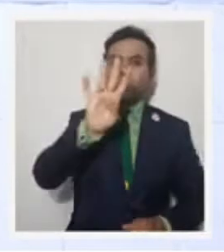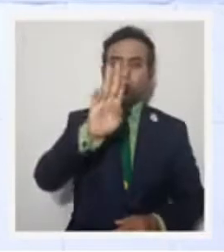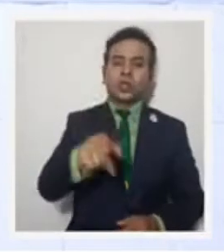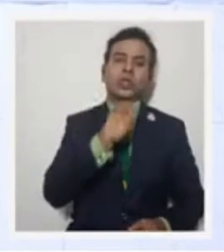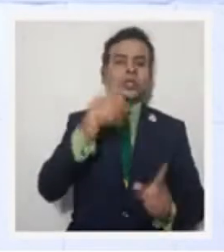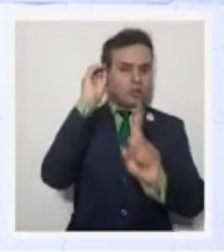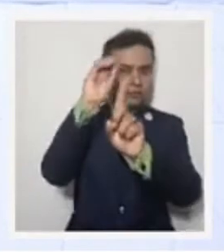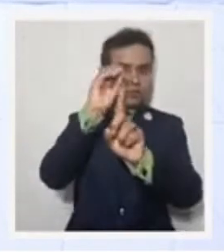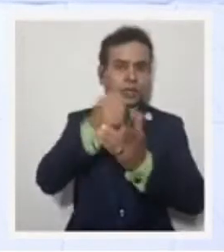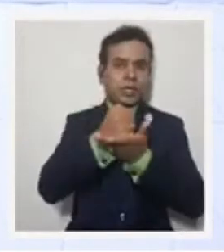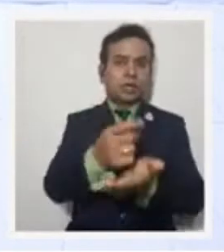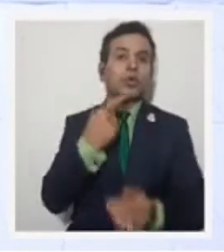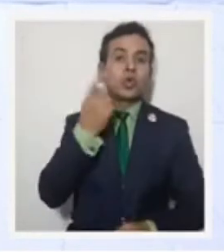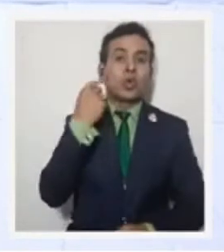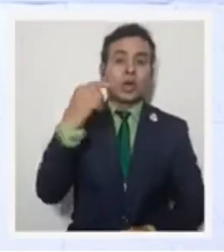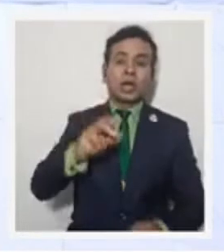16,95,374 জনকে।